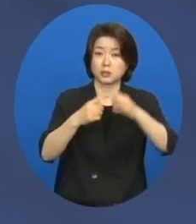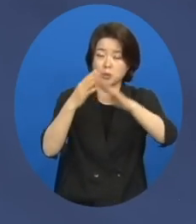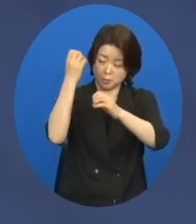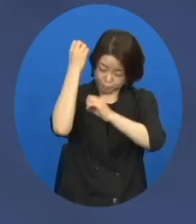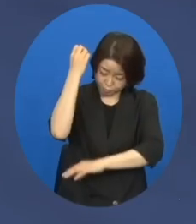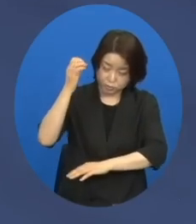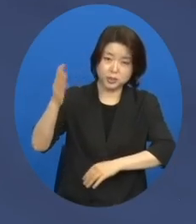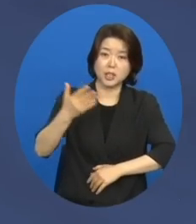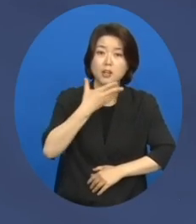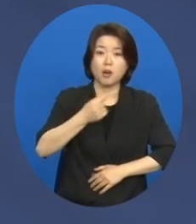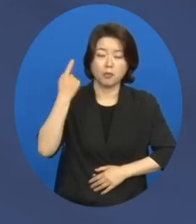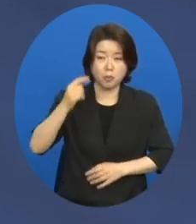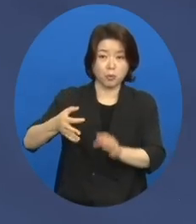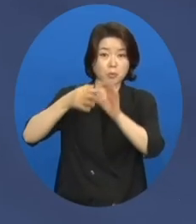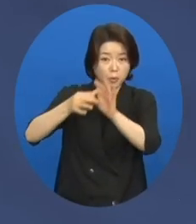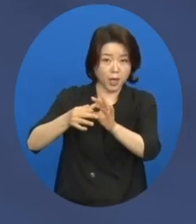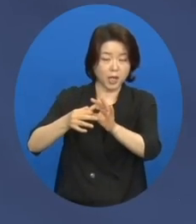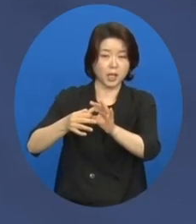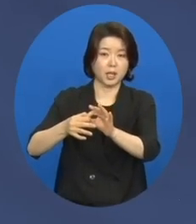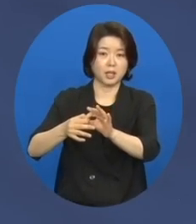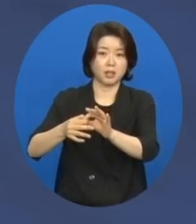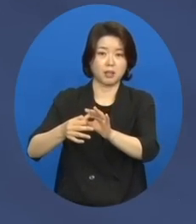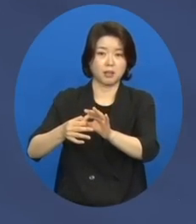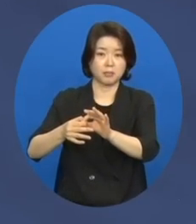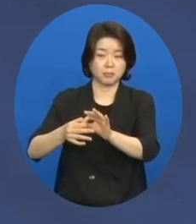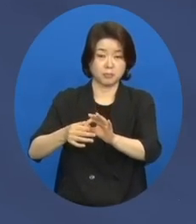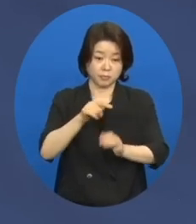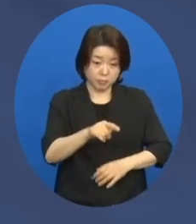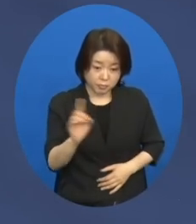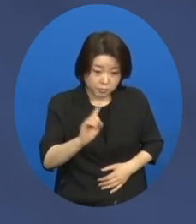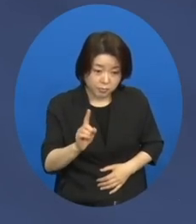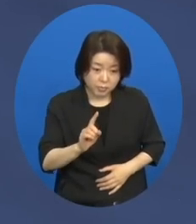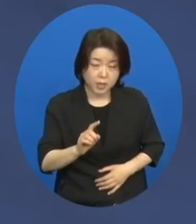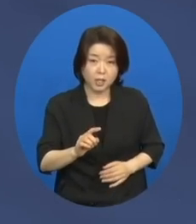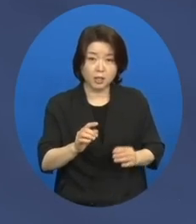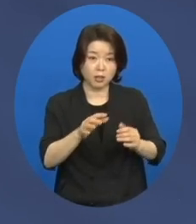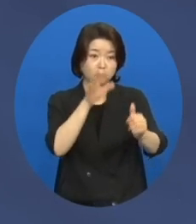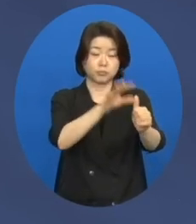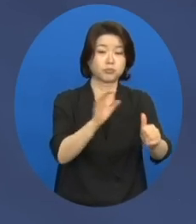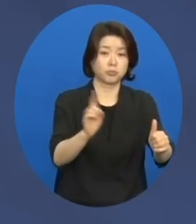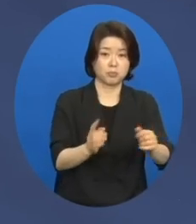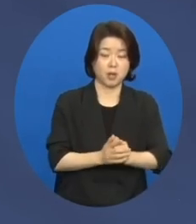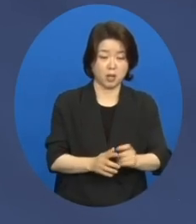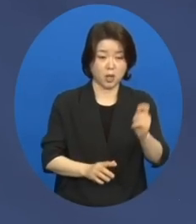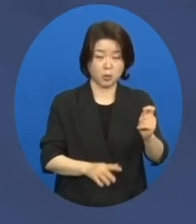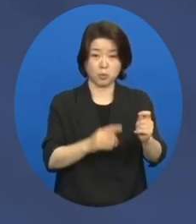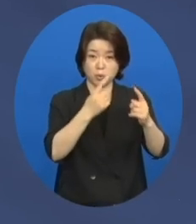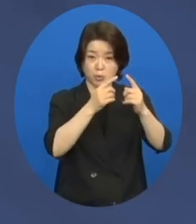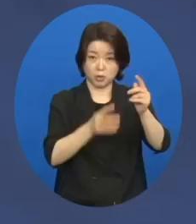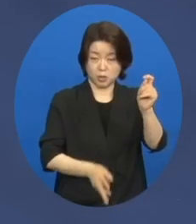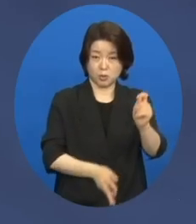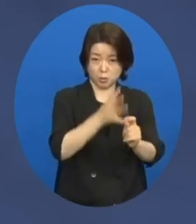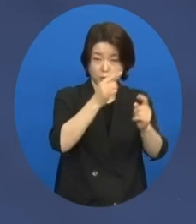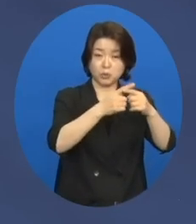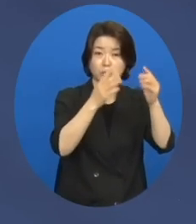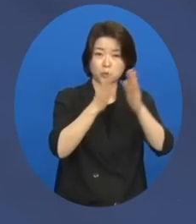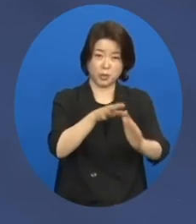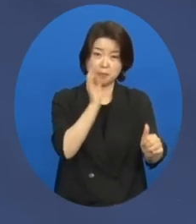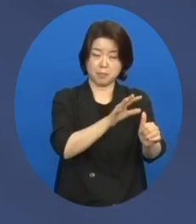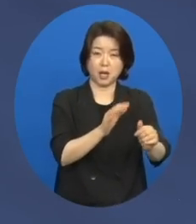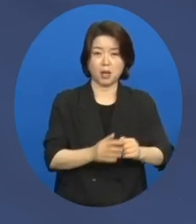이 복음에 관하여 여기 지금 뭐라고 지금 책망하느냐, 고린도 교회를 책망하느냐 하면 이